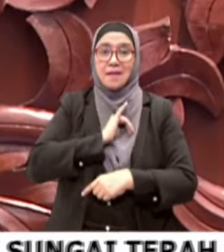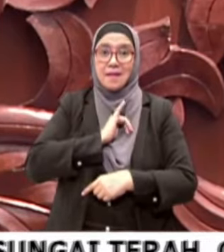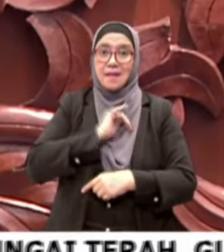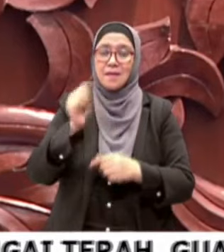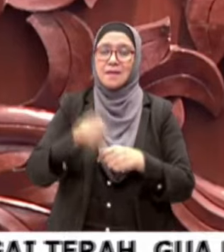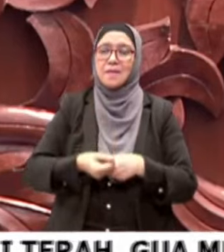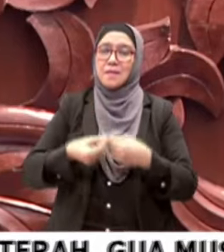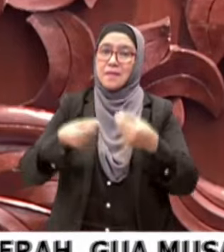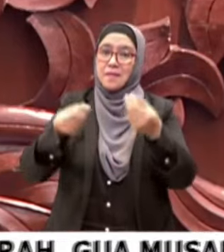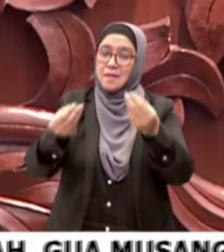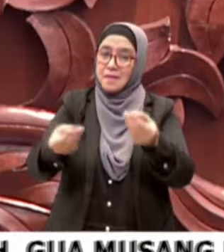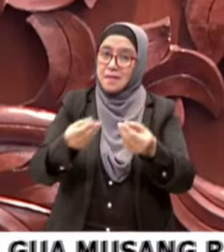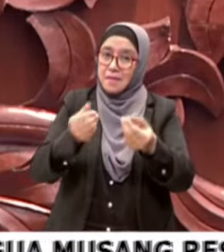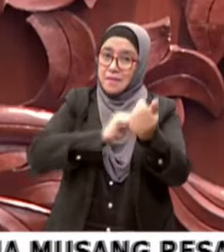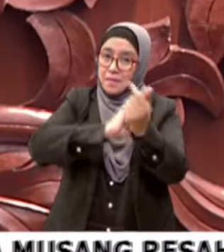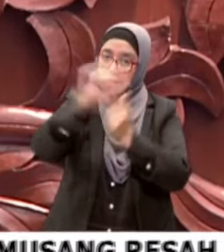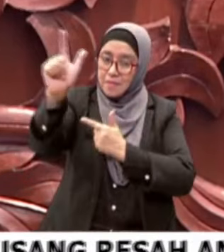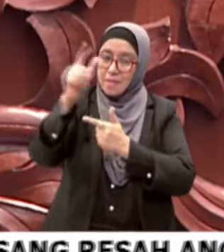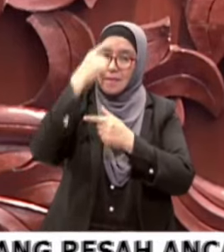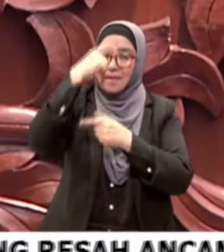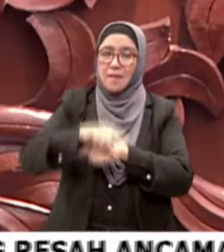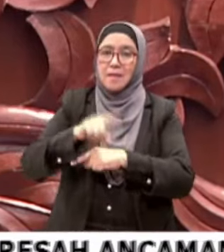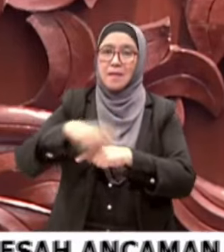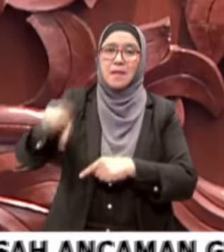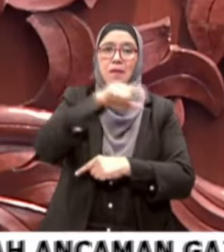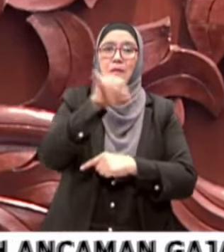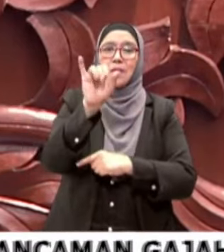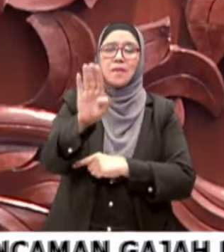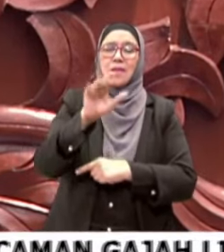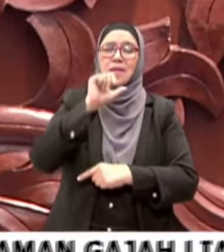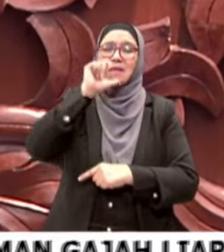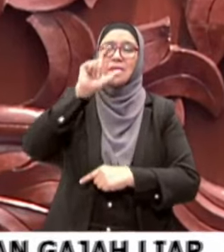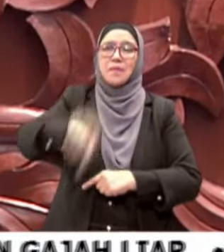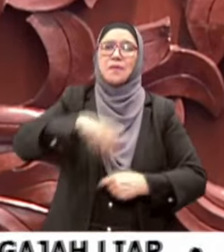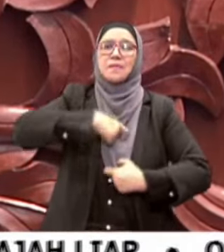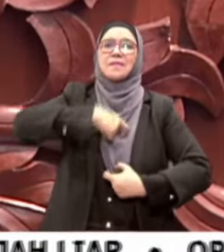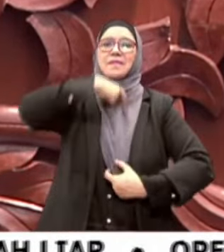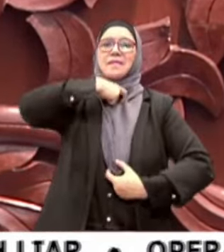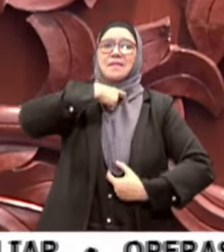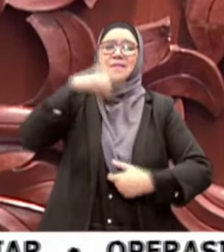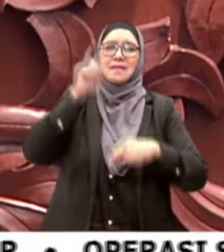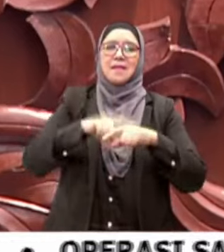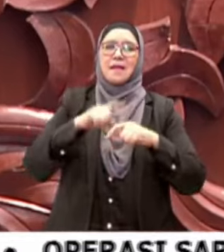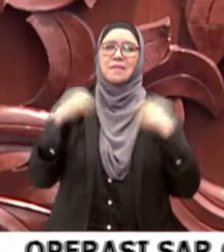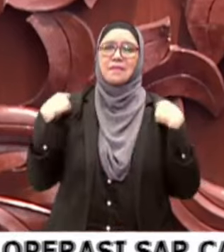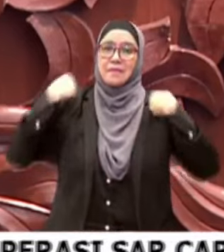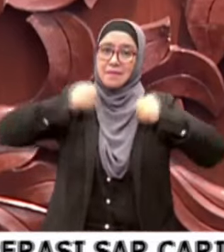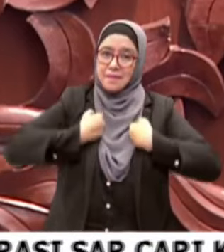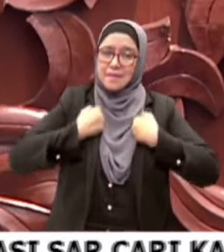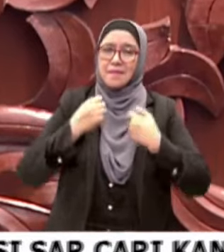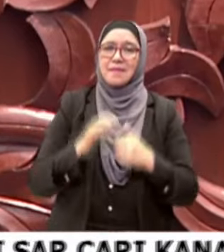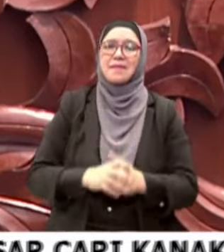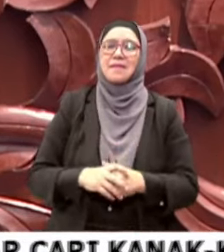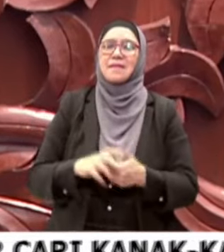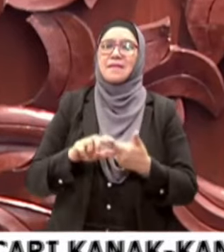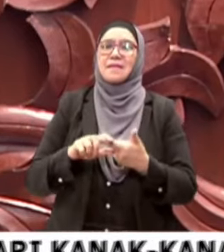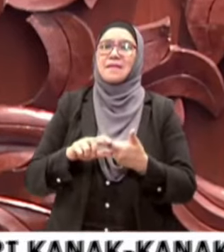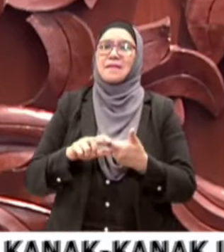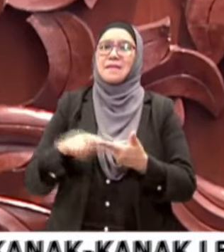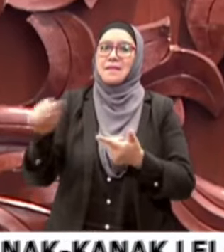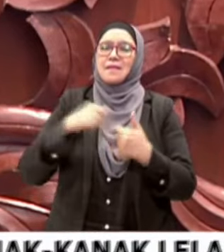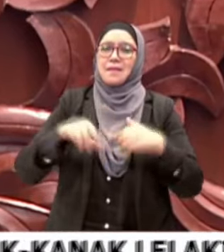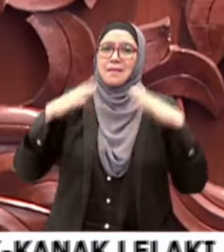untuk tidak perlu memakai tali lehe apabila memakai long shoot dan pemakaian batik Malaysia